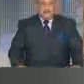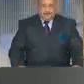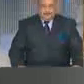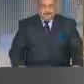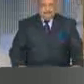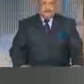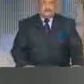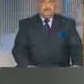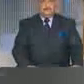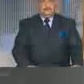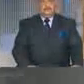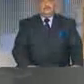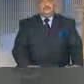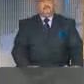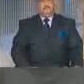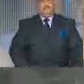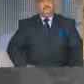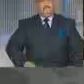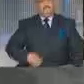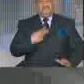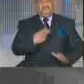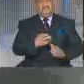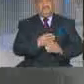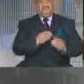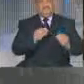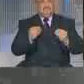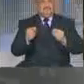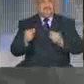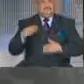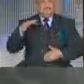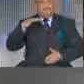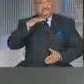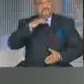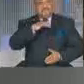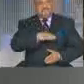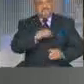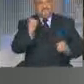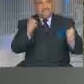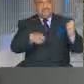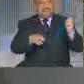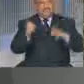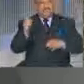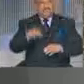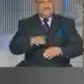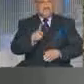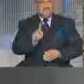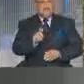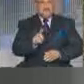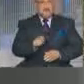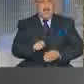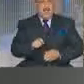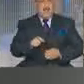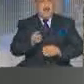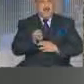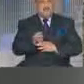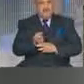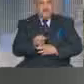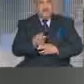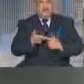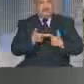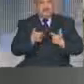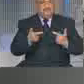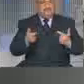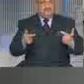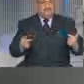هذا ما خلفته الأمطار الأخيرة في أحد الأحياء الشعبية بساقية الدائر من ولاية صفاقس، مشهد أثار ذعر المواطنين بعد